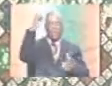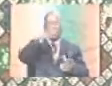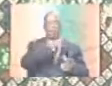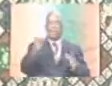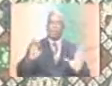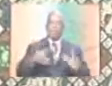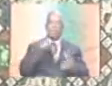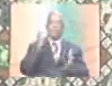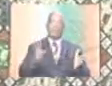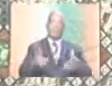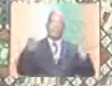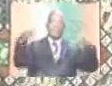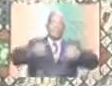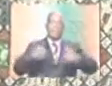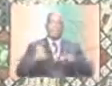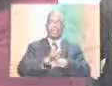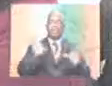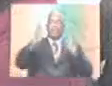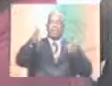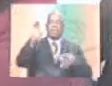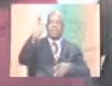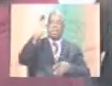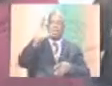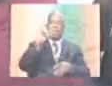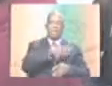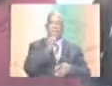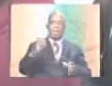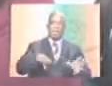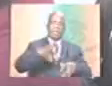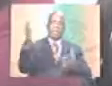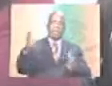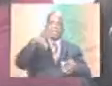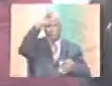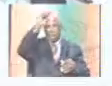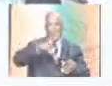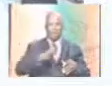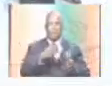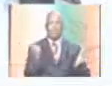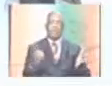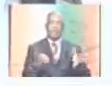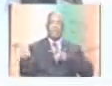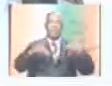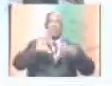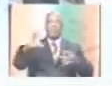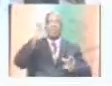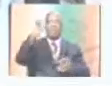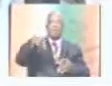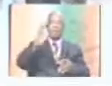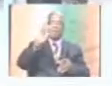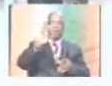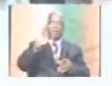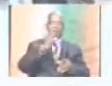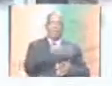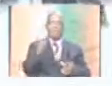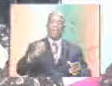sens que le Forum national des jeunes du PDCI de Hatsé Jean-Claude. Faire du PDCI RDA